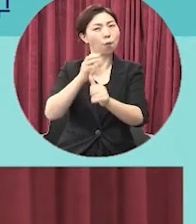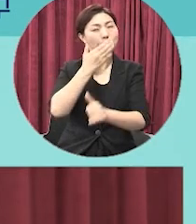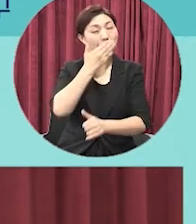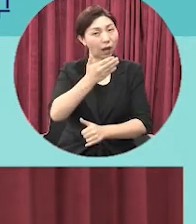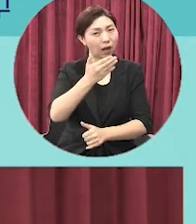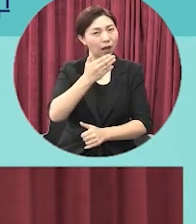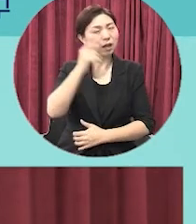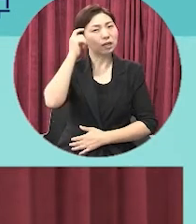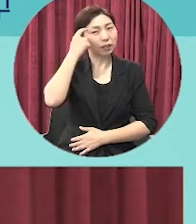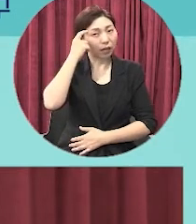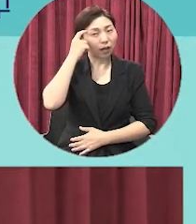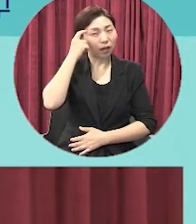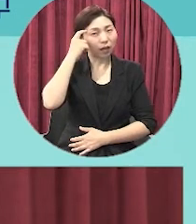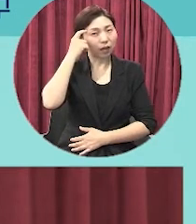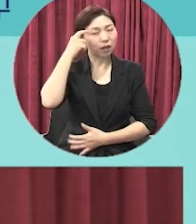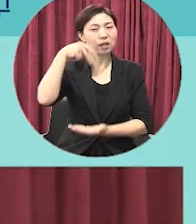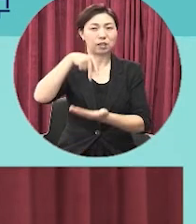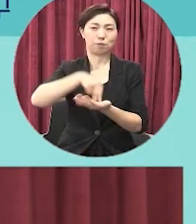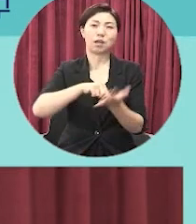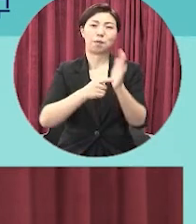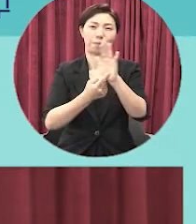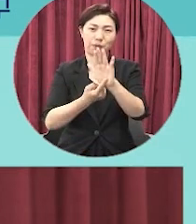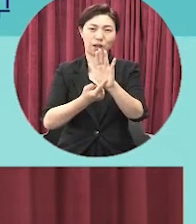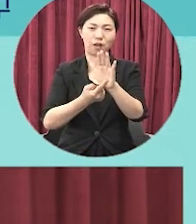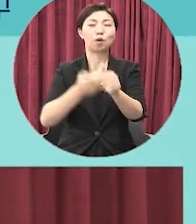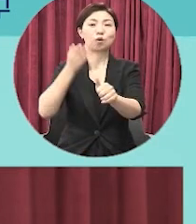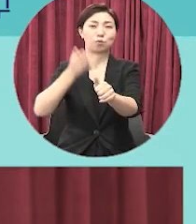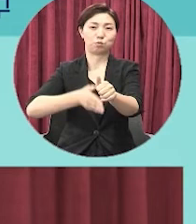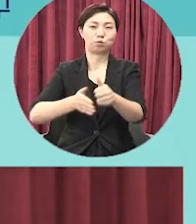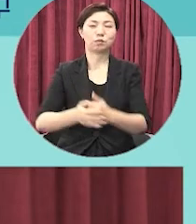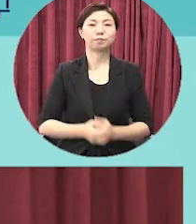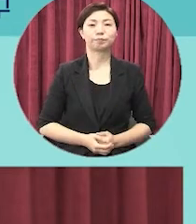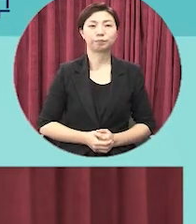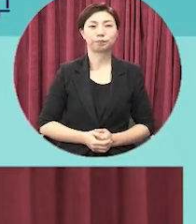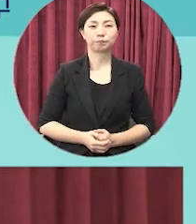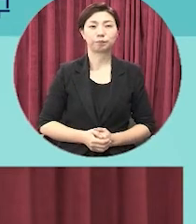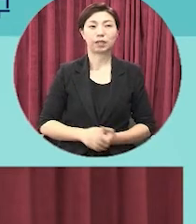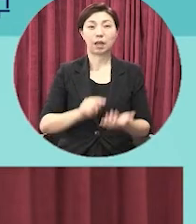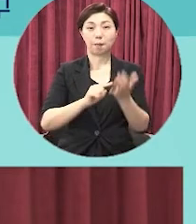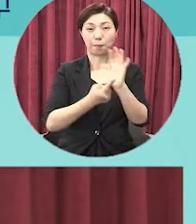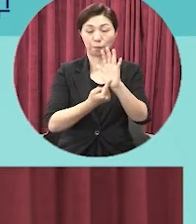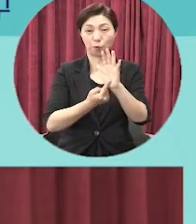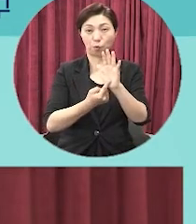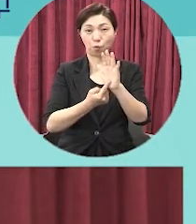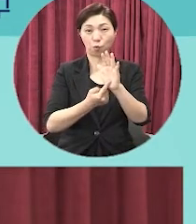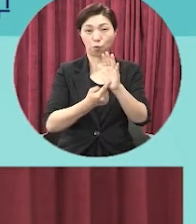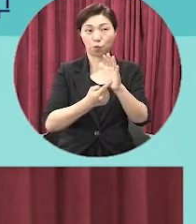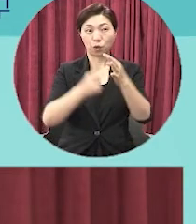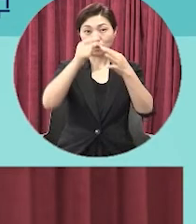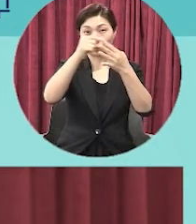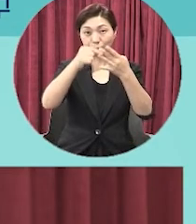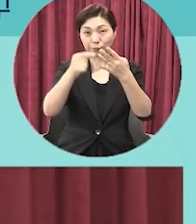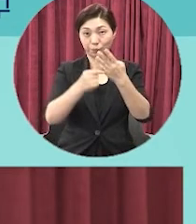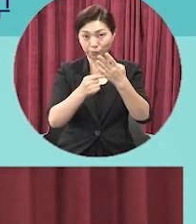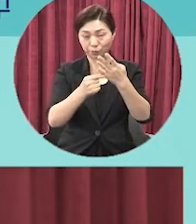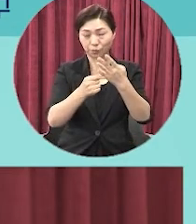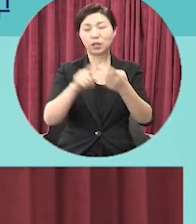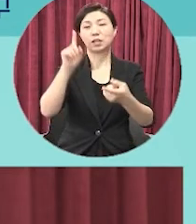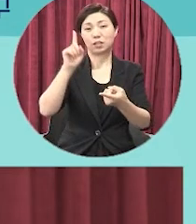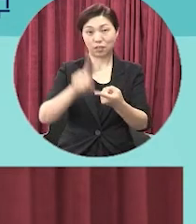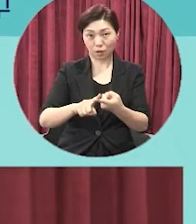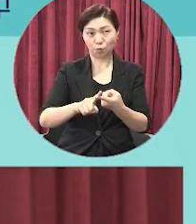대해서 아 좀 말씀을 부탁드리고자 합니다 발표 말씀해주신 저는 발표하신 이주노 때로